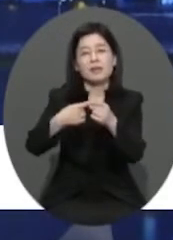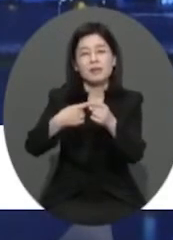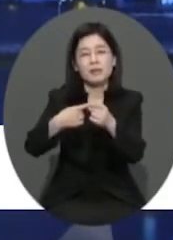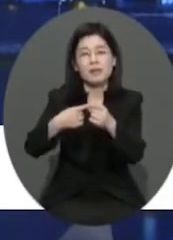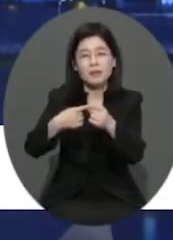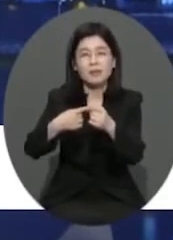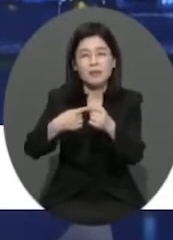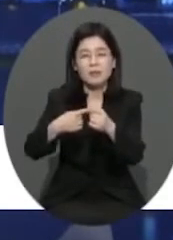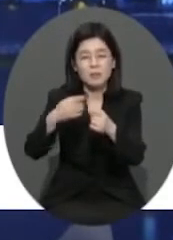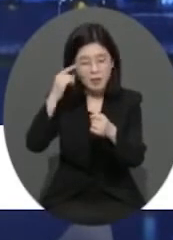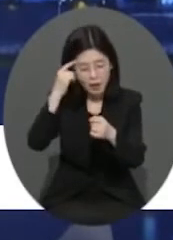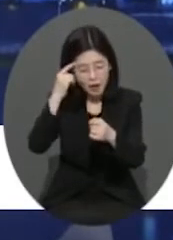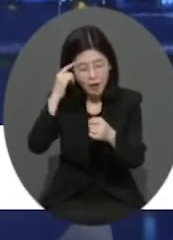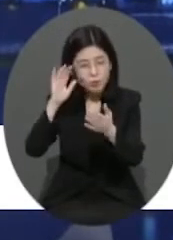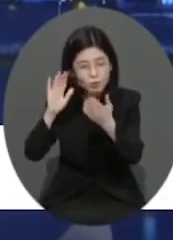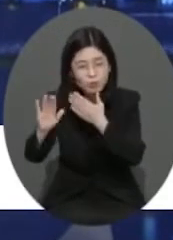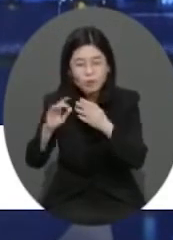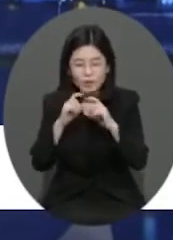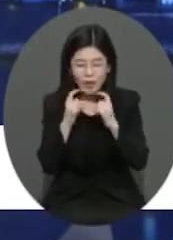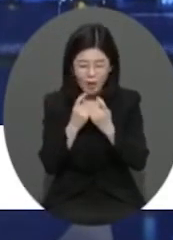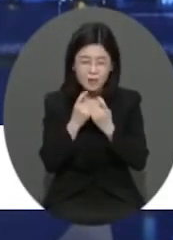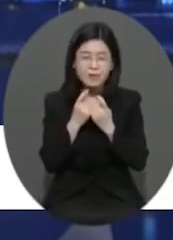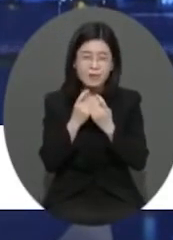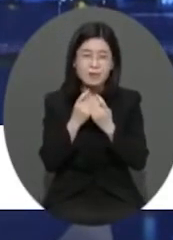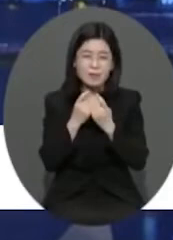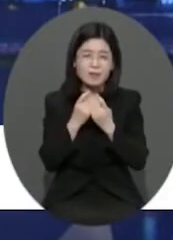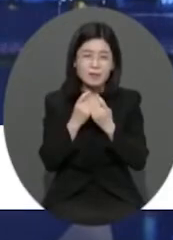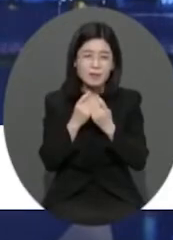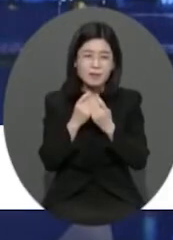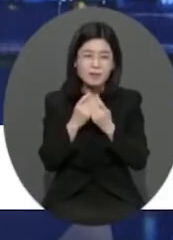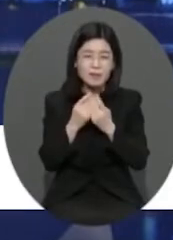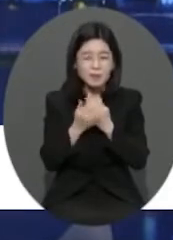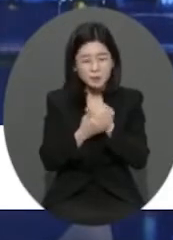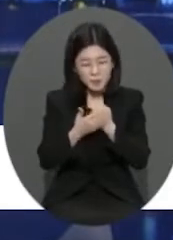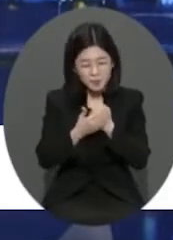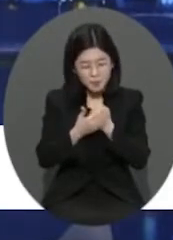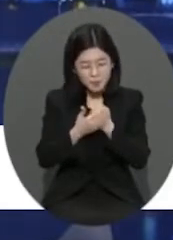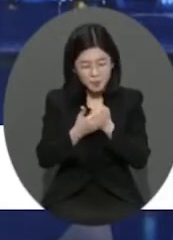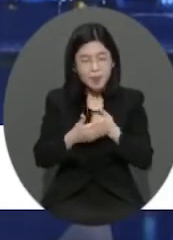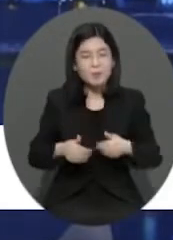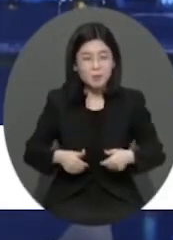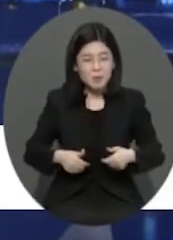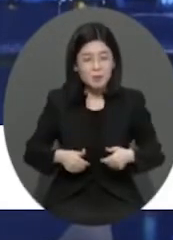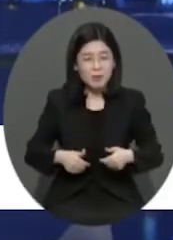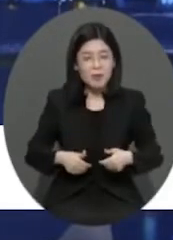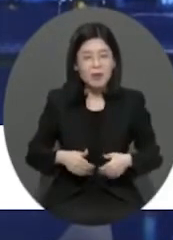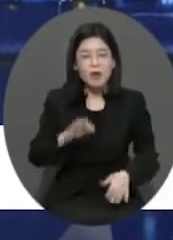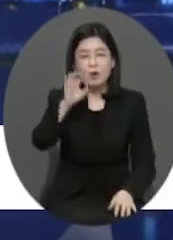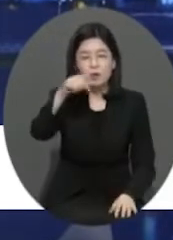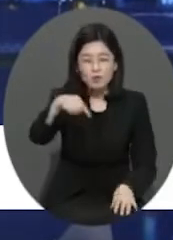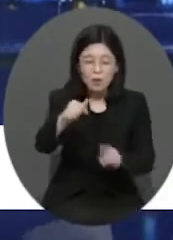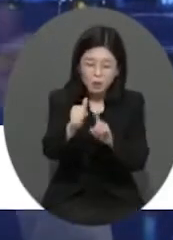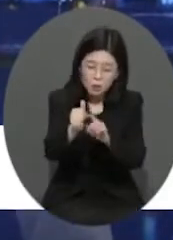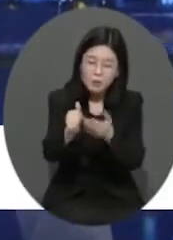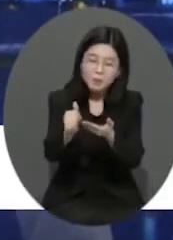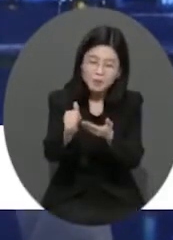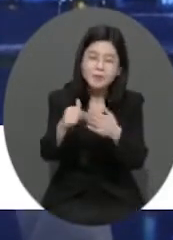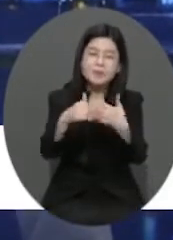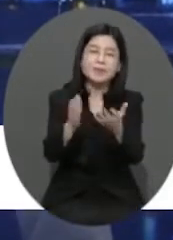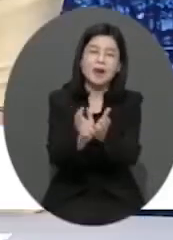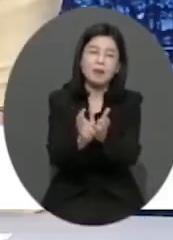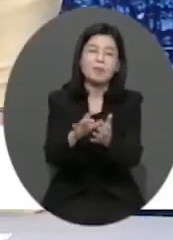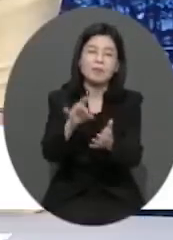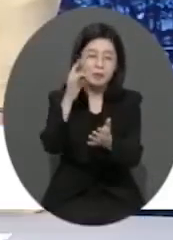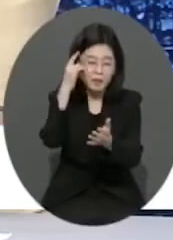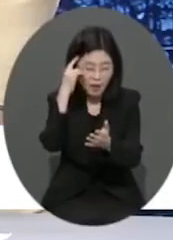사랑 하시는 분들이기 때문에 그에 대한 생각들 하시고 엄마 선 당사 해주시지 않을까 라는 기대를 가지고 있습니다 문제 4